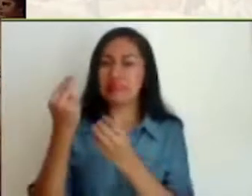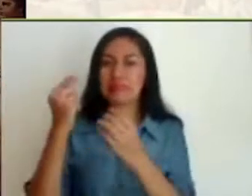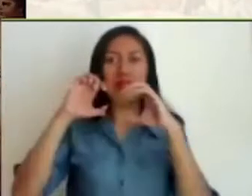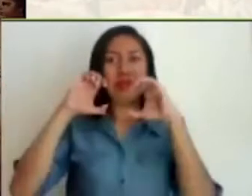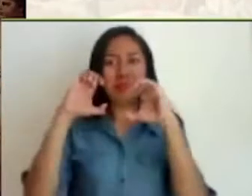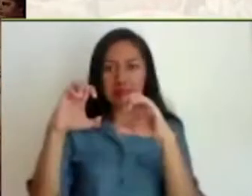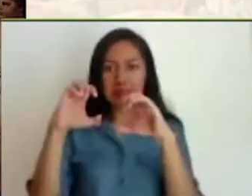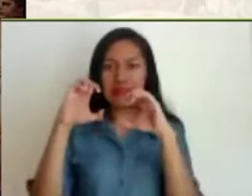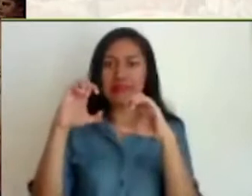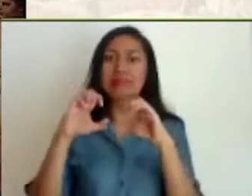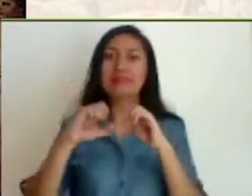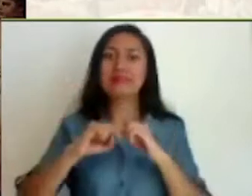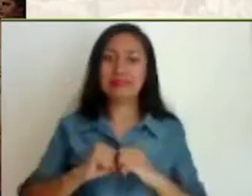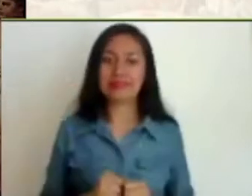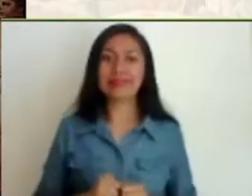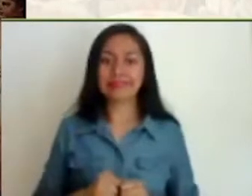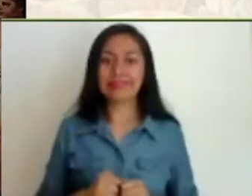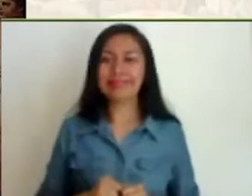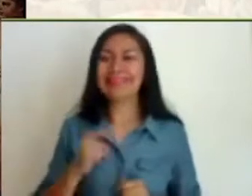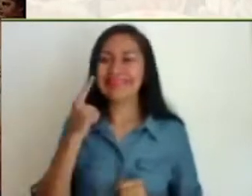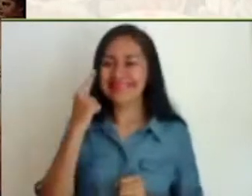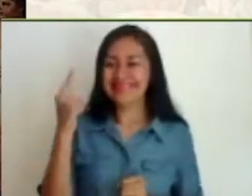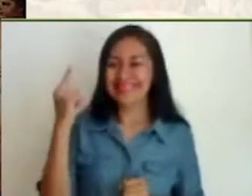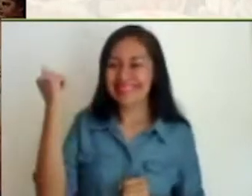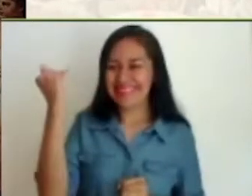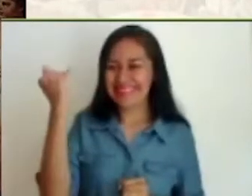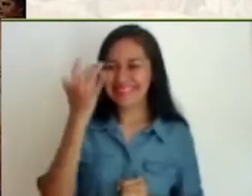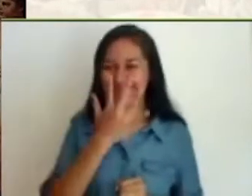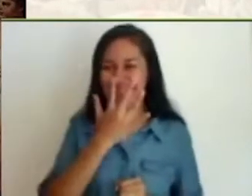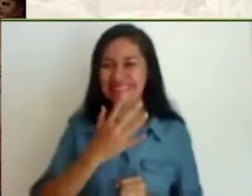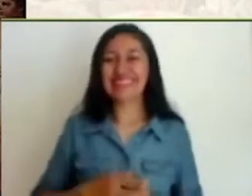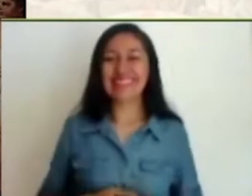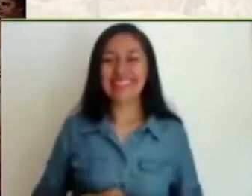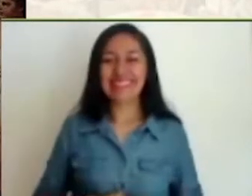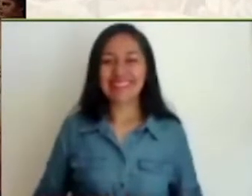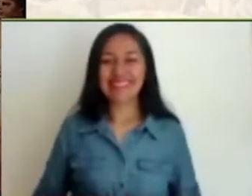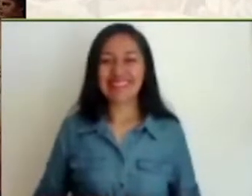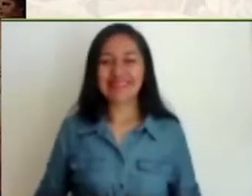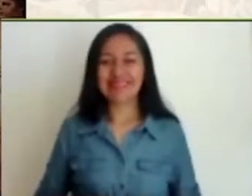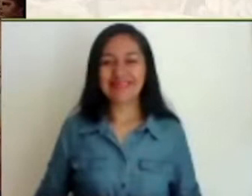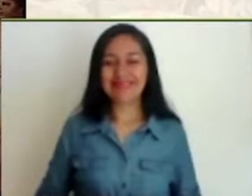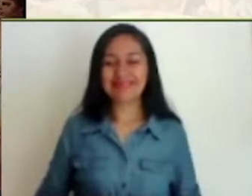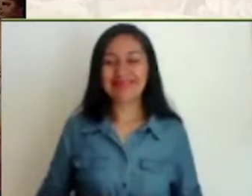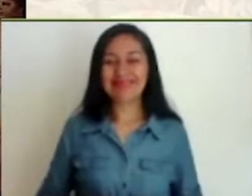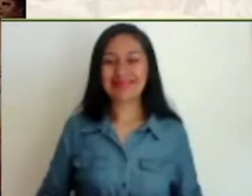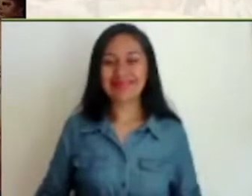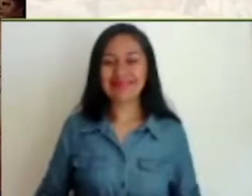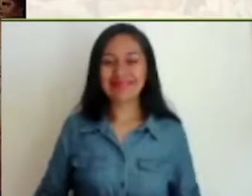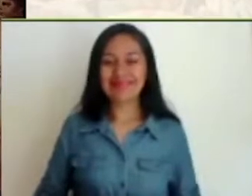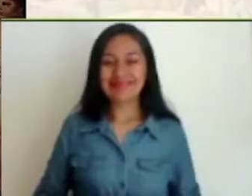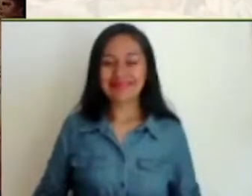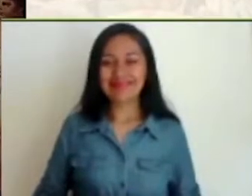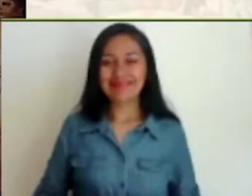di vista generale si distinguevano due categorie di merci, le suscettibili e le